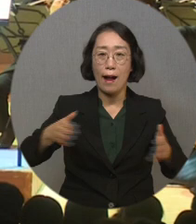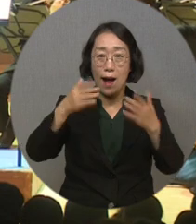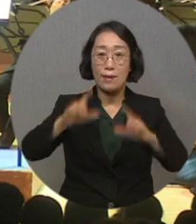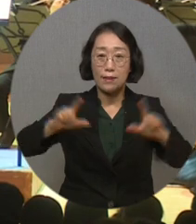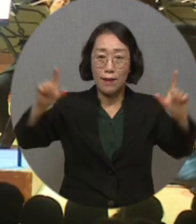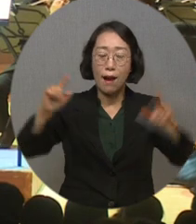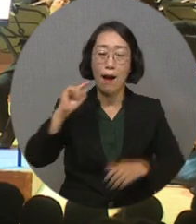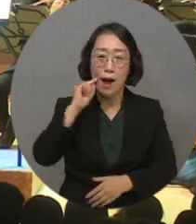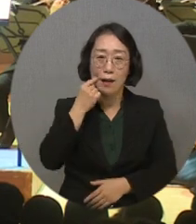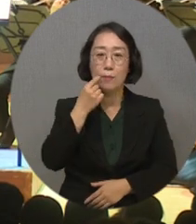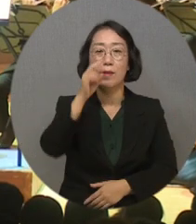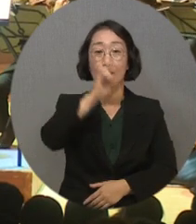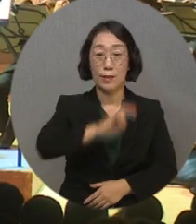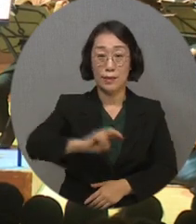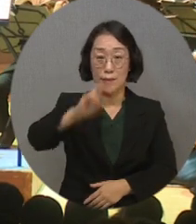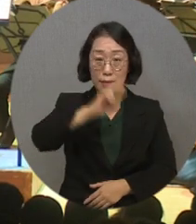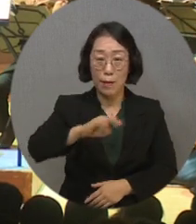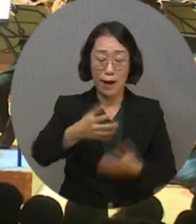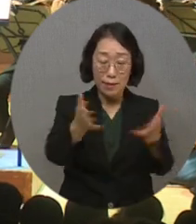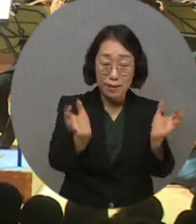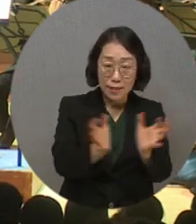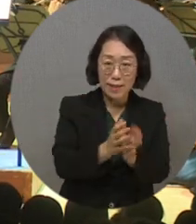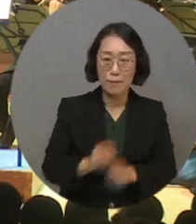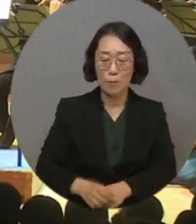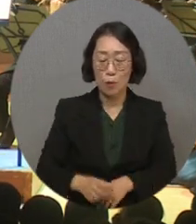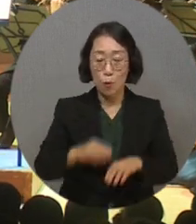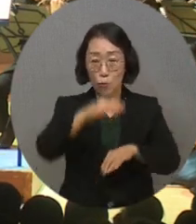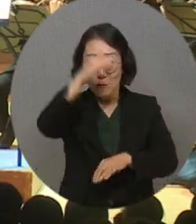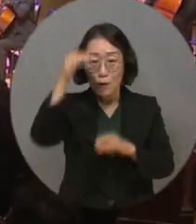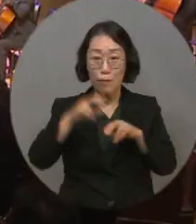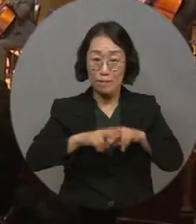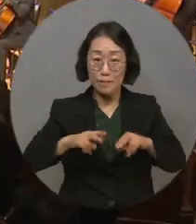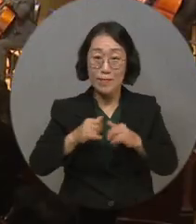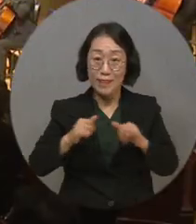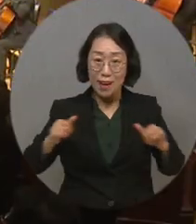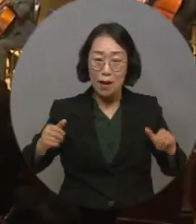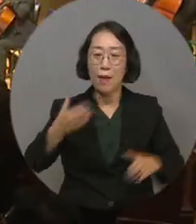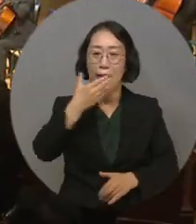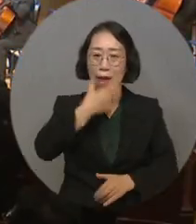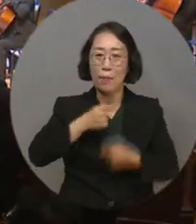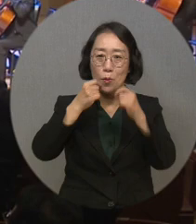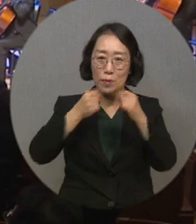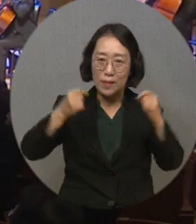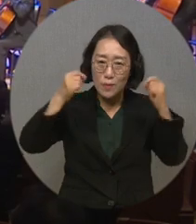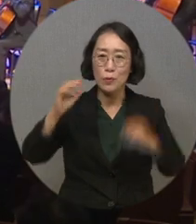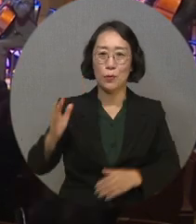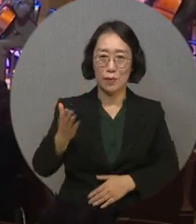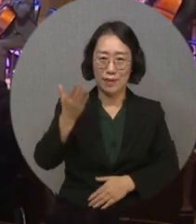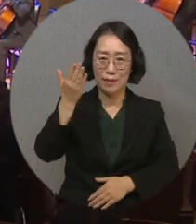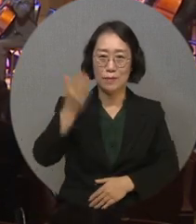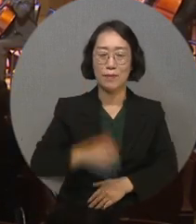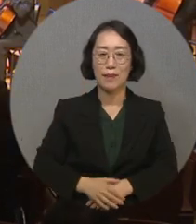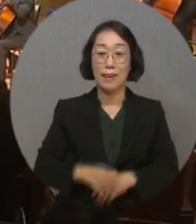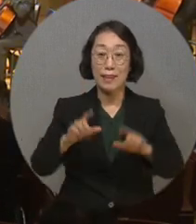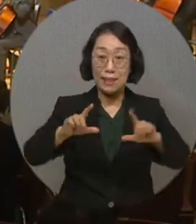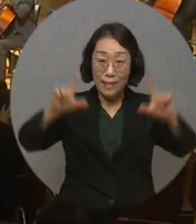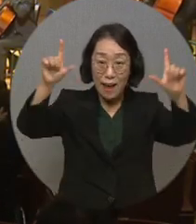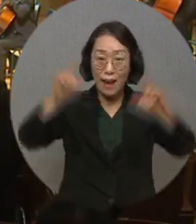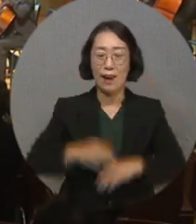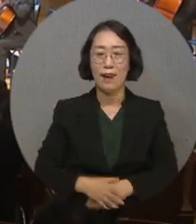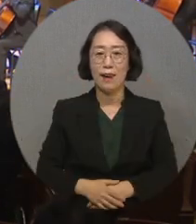하모니로 단원들과 관객들의 얼굴에 행복한 미소를 가득 채워줍니다. 이날